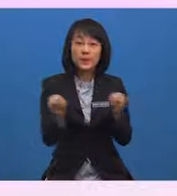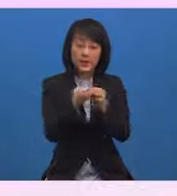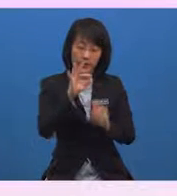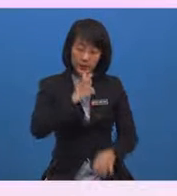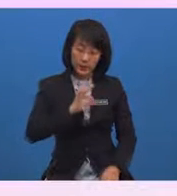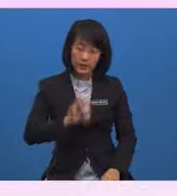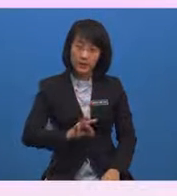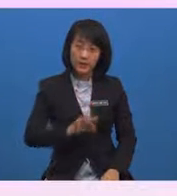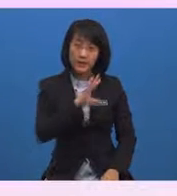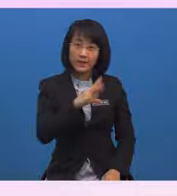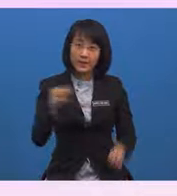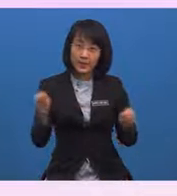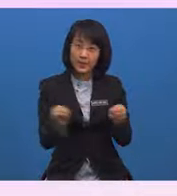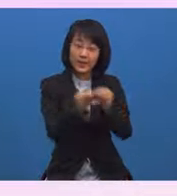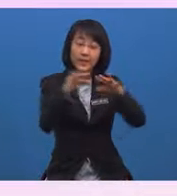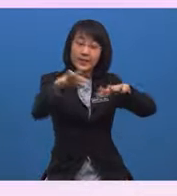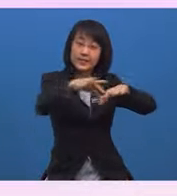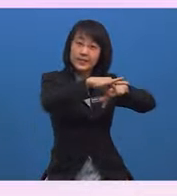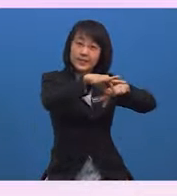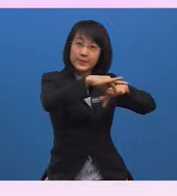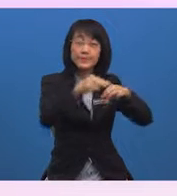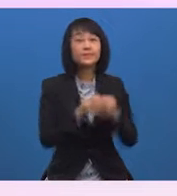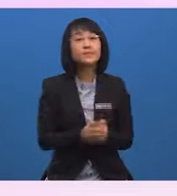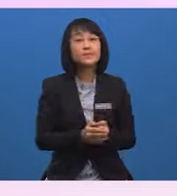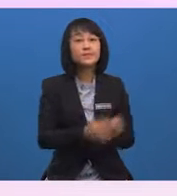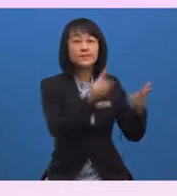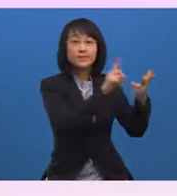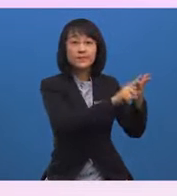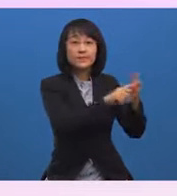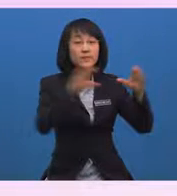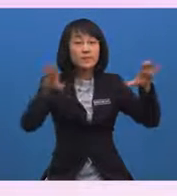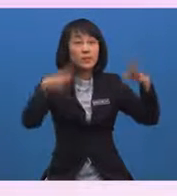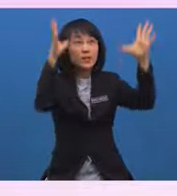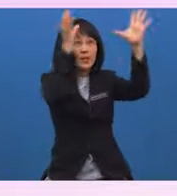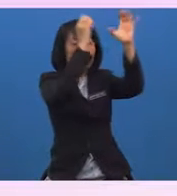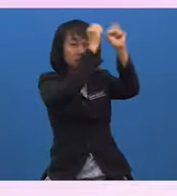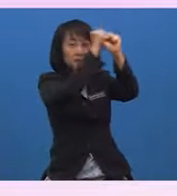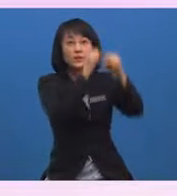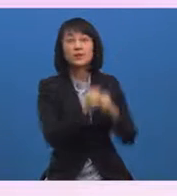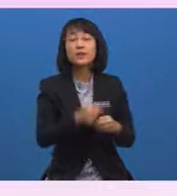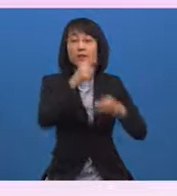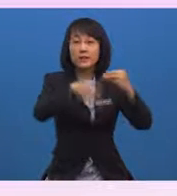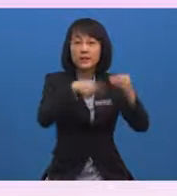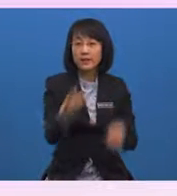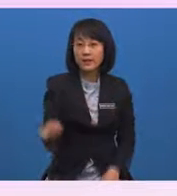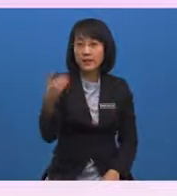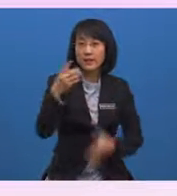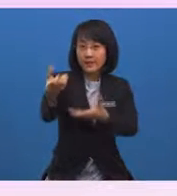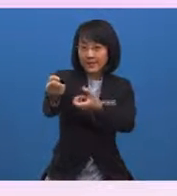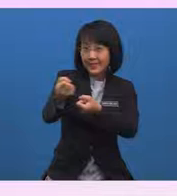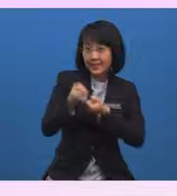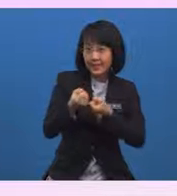magnet cincin. Ketiga, membuat kesimpulan tentang daya tarikan